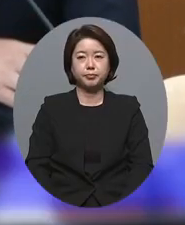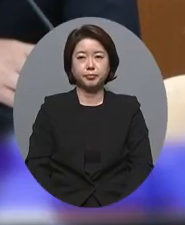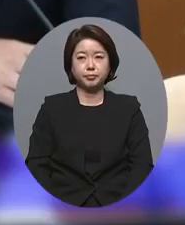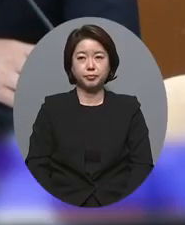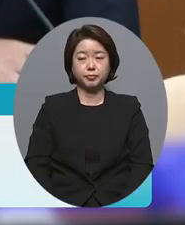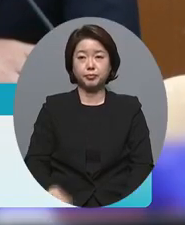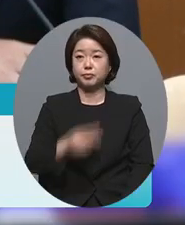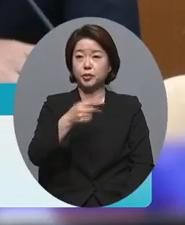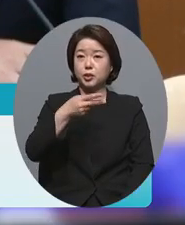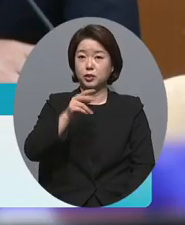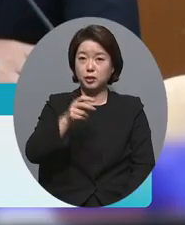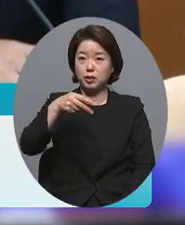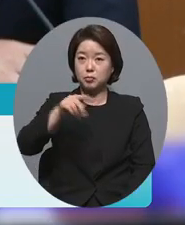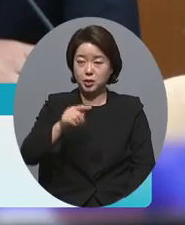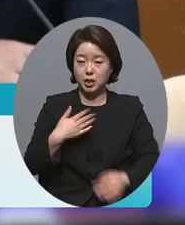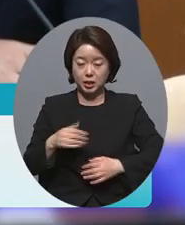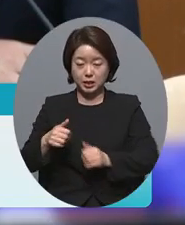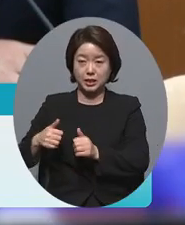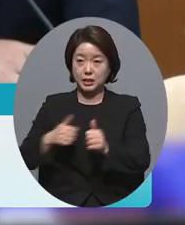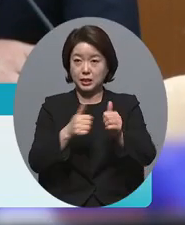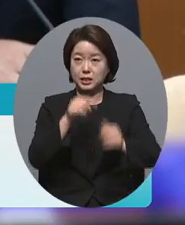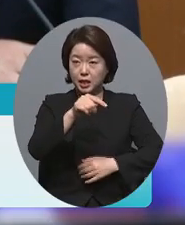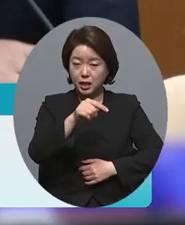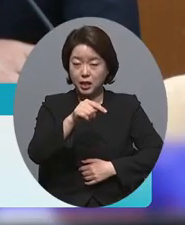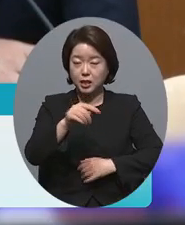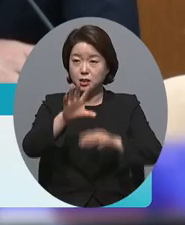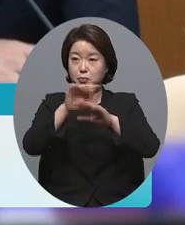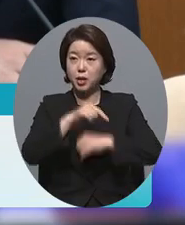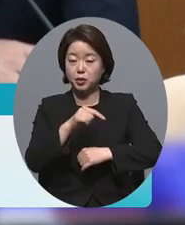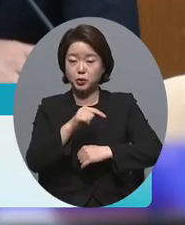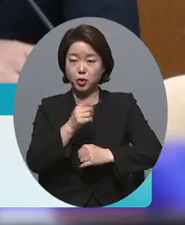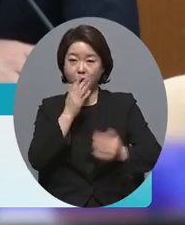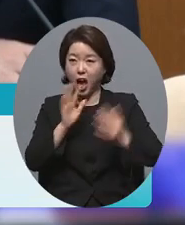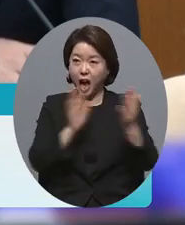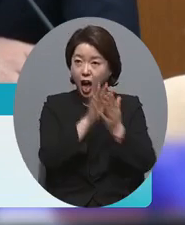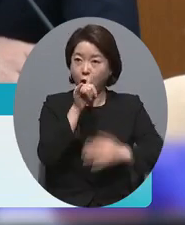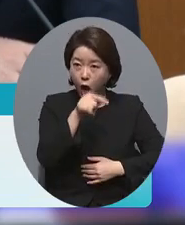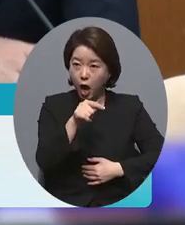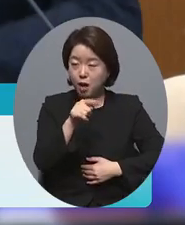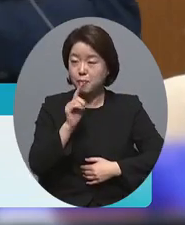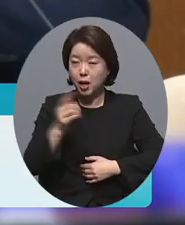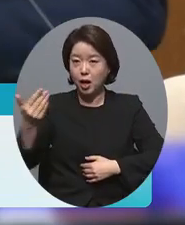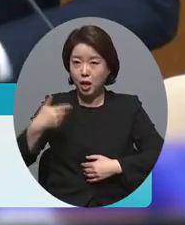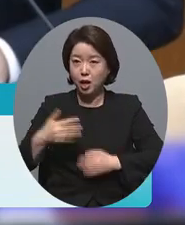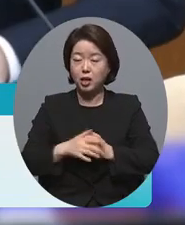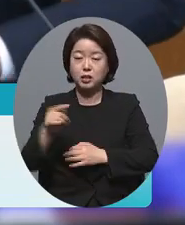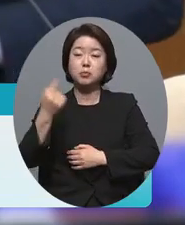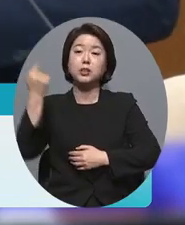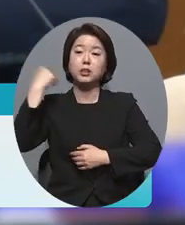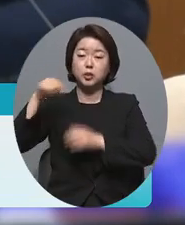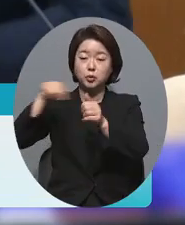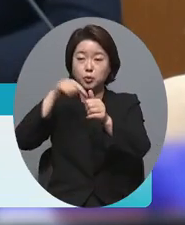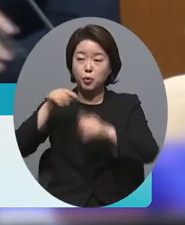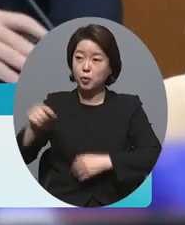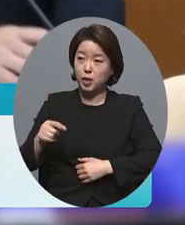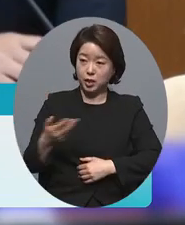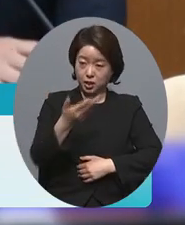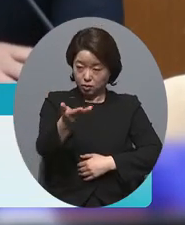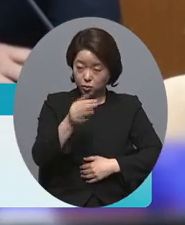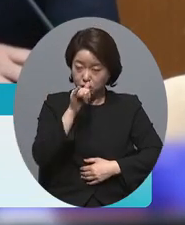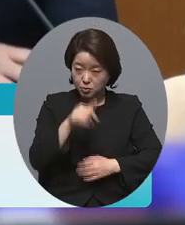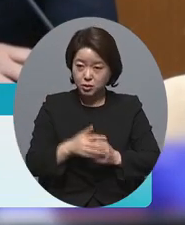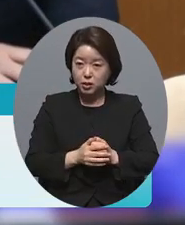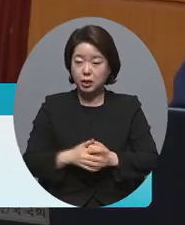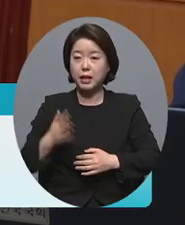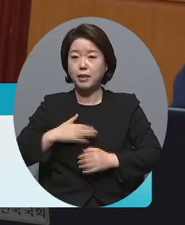더 탐사라는 저를 지금 스토킹하는 쪽하고 같이 야 앞에서 말씀하신 거잖아요. 토킹의 배우가 김의겸 의원이십니까? 의원님, 저는 다 걸게요. 의원님